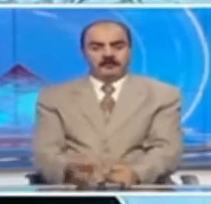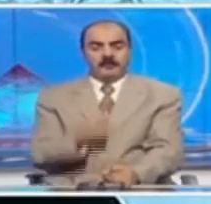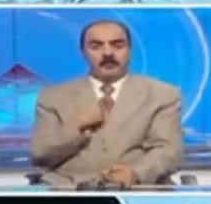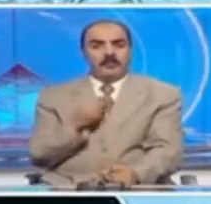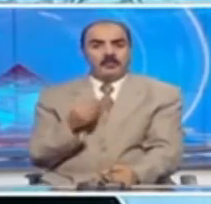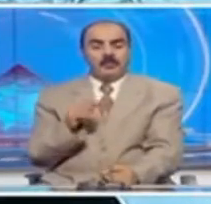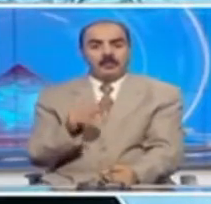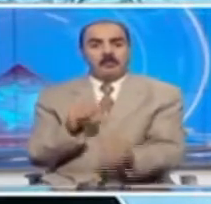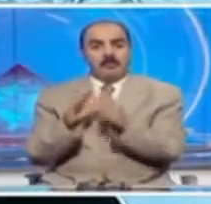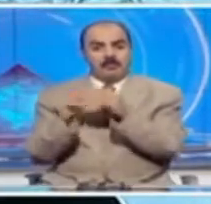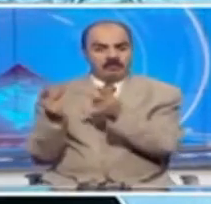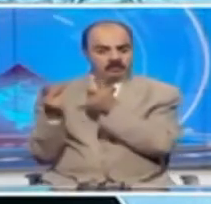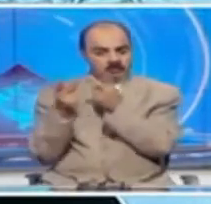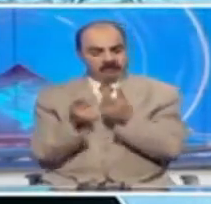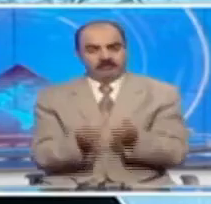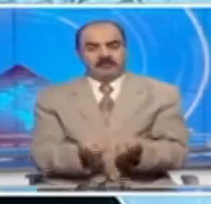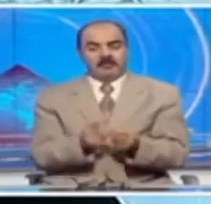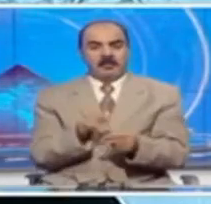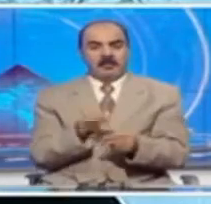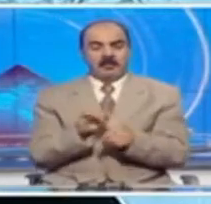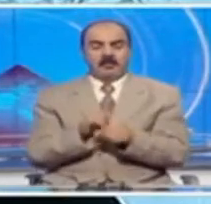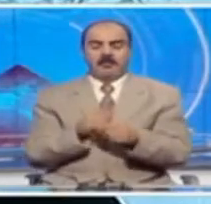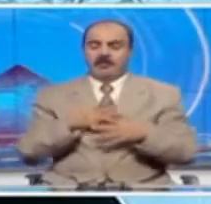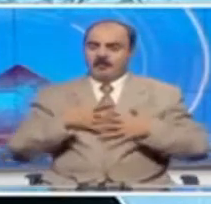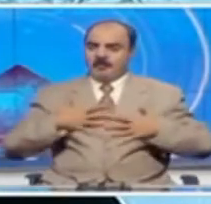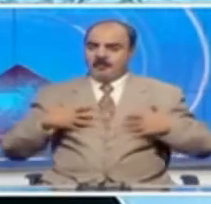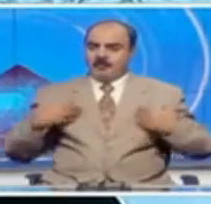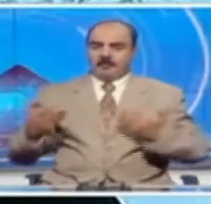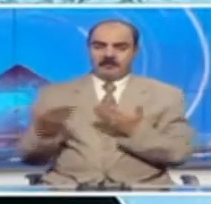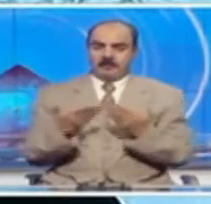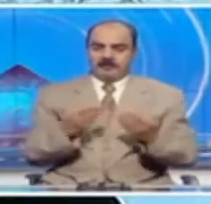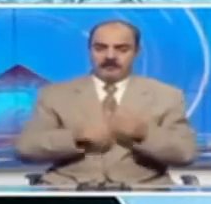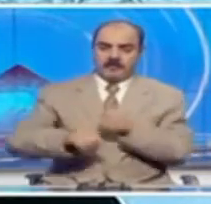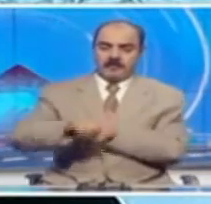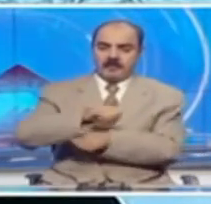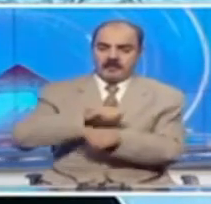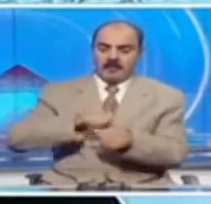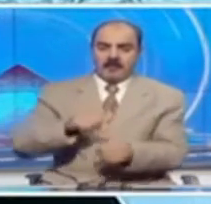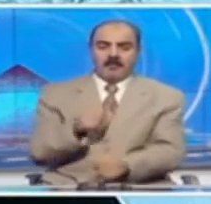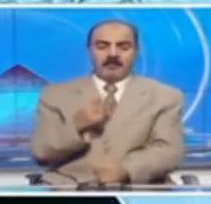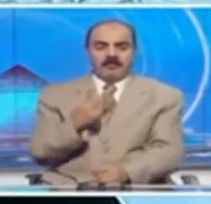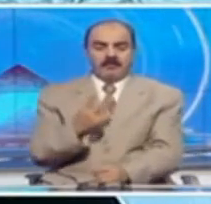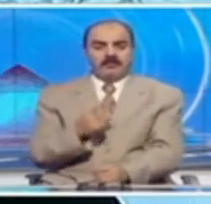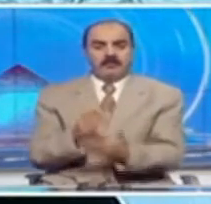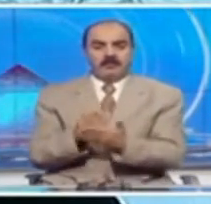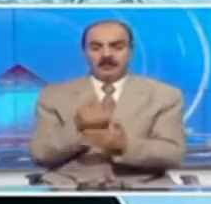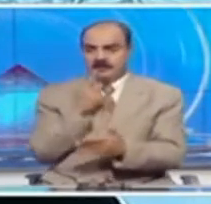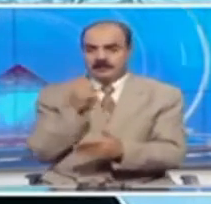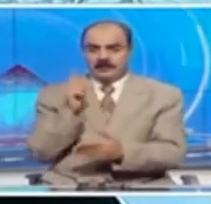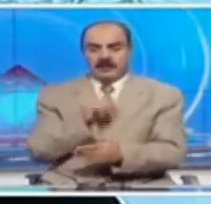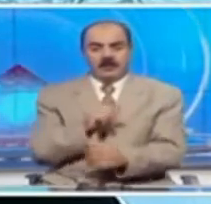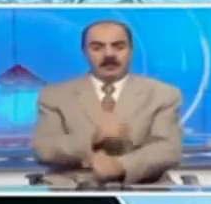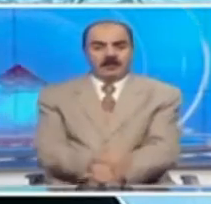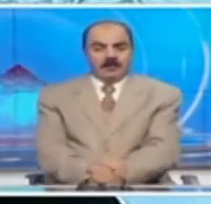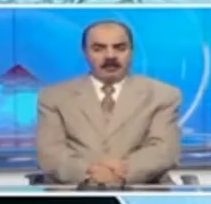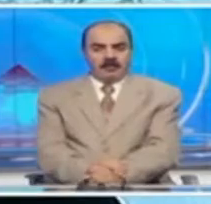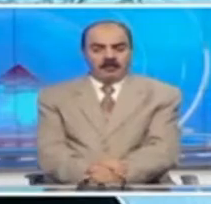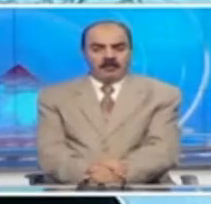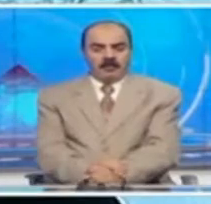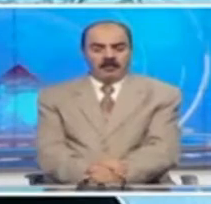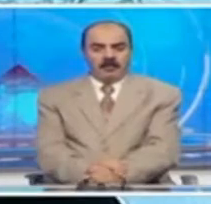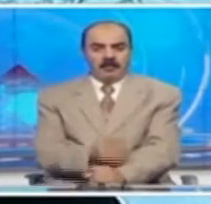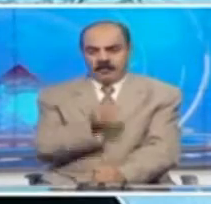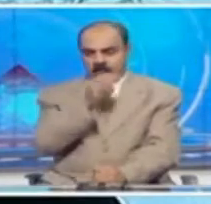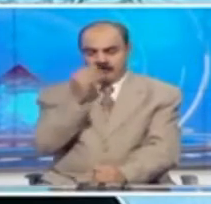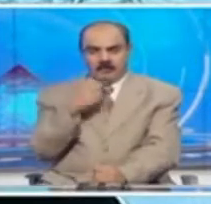والذي تستضيف القاهرة بكل ترحاب نسخته الثانية هذا العام. فليس